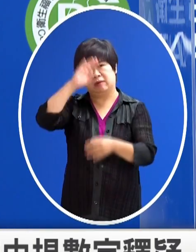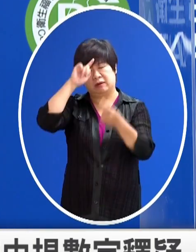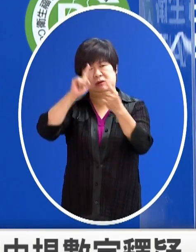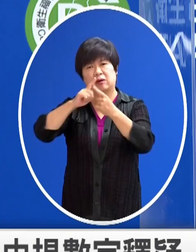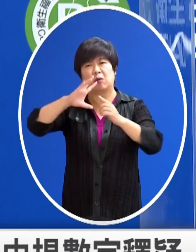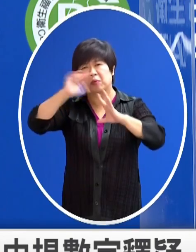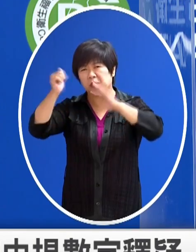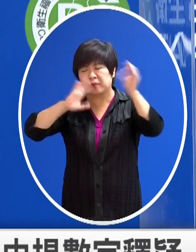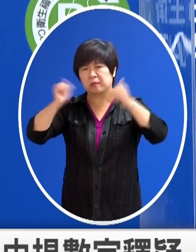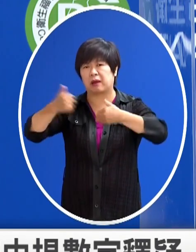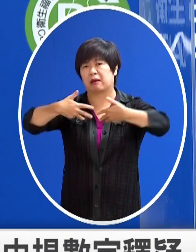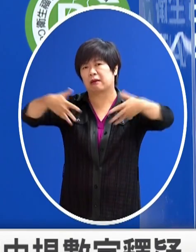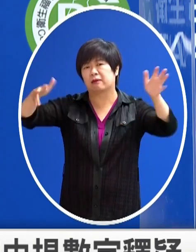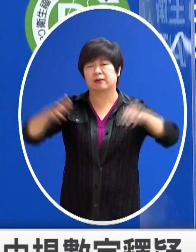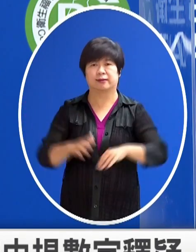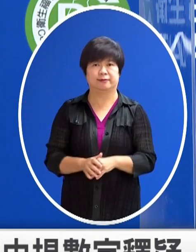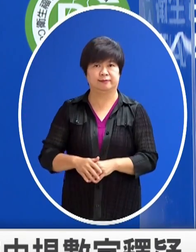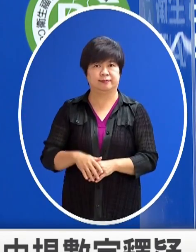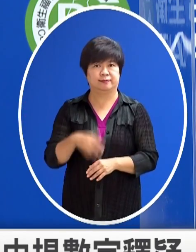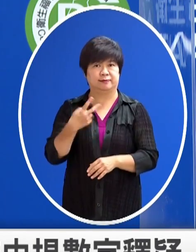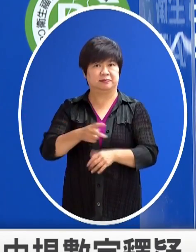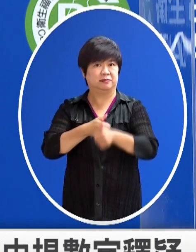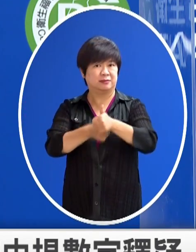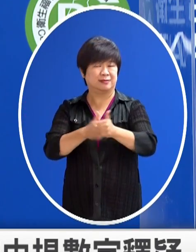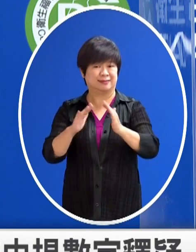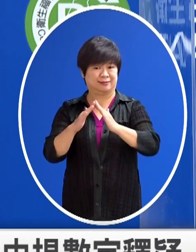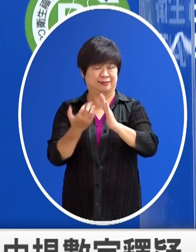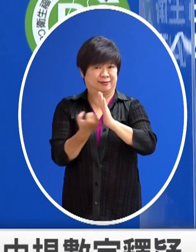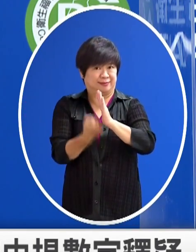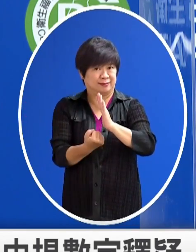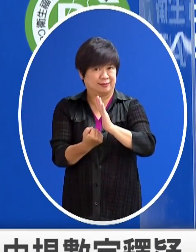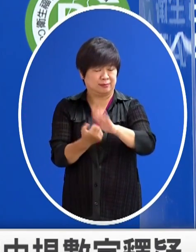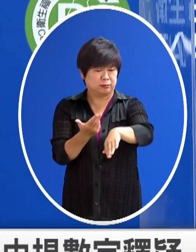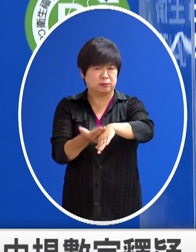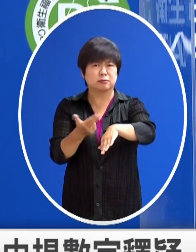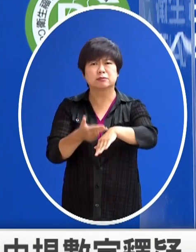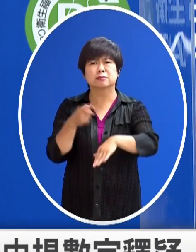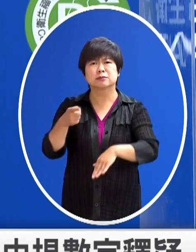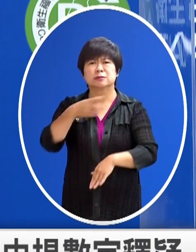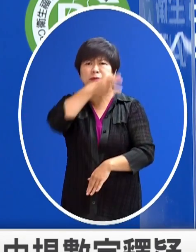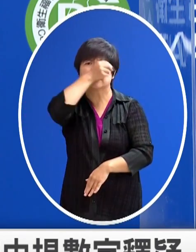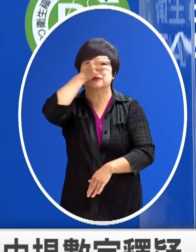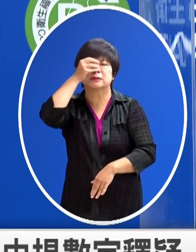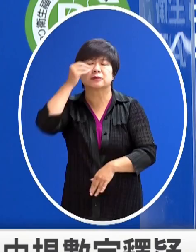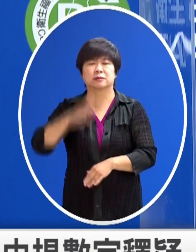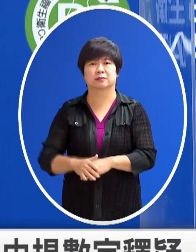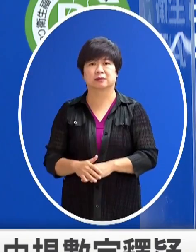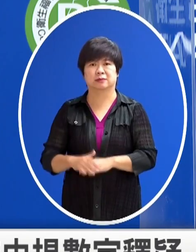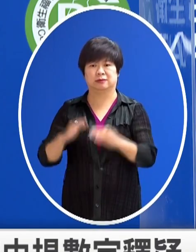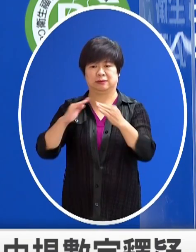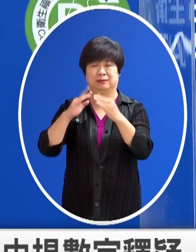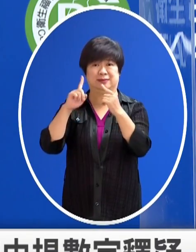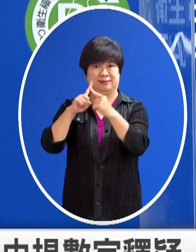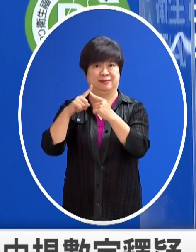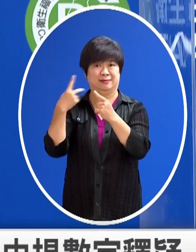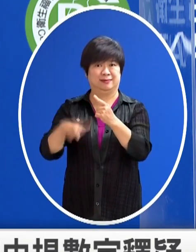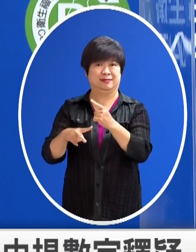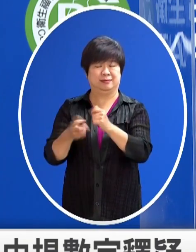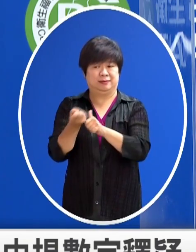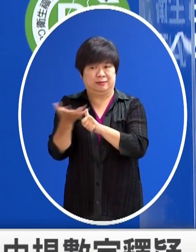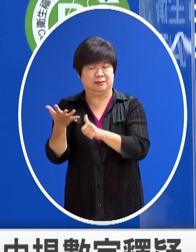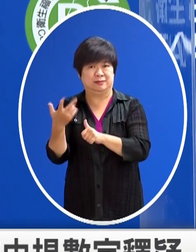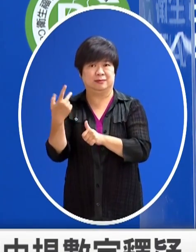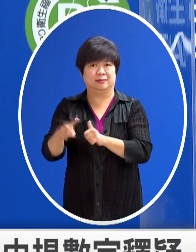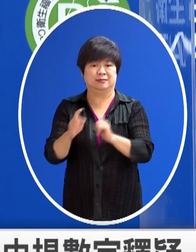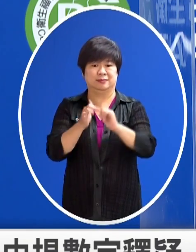去，然后放回去没有很好的一个居家隔离的方式，然后造成家人受传染，然后再到社区